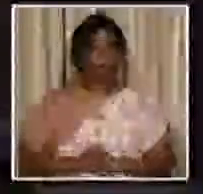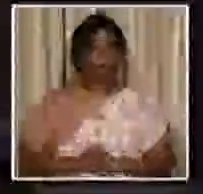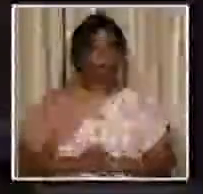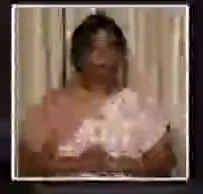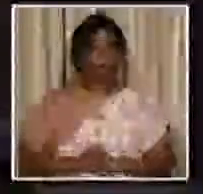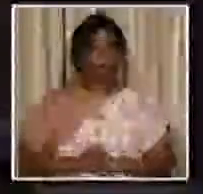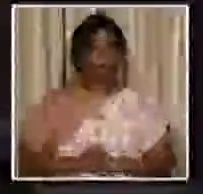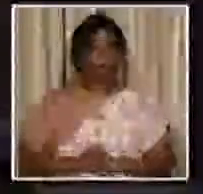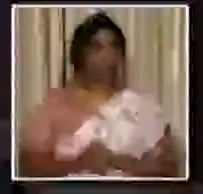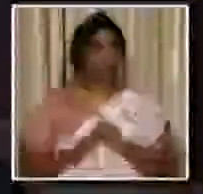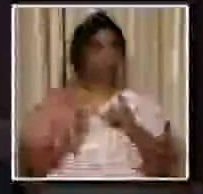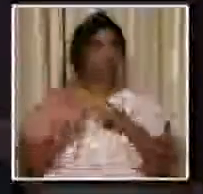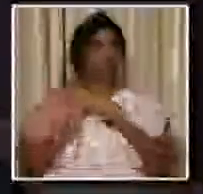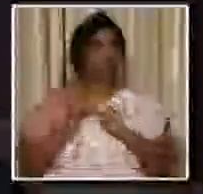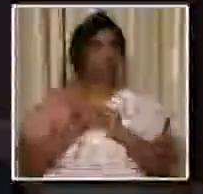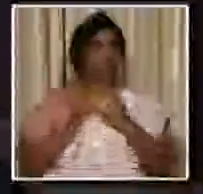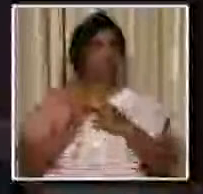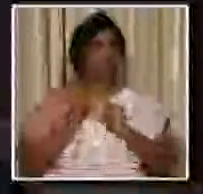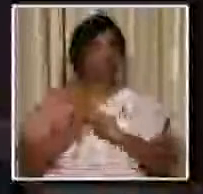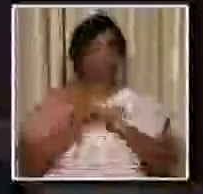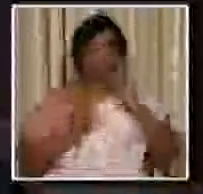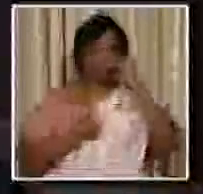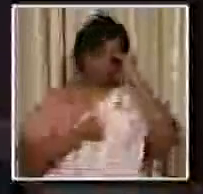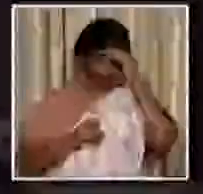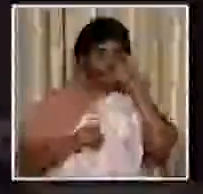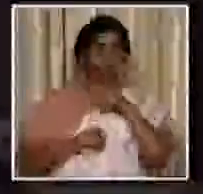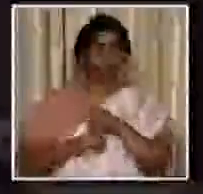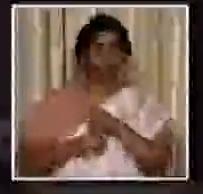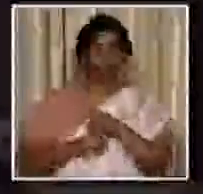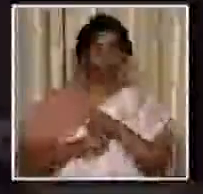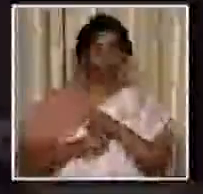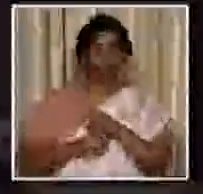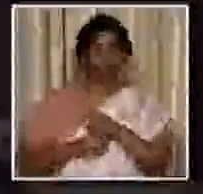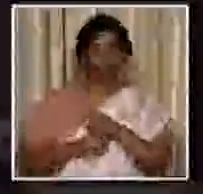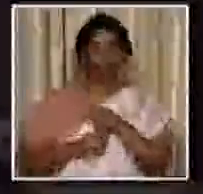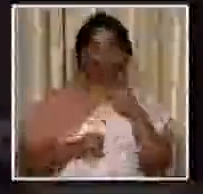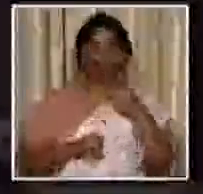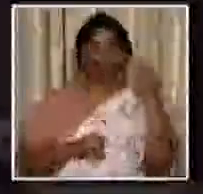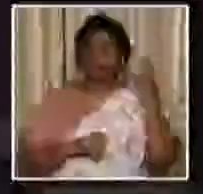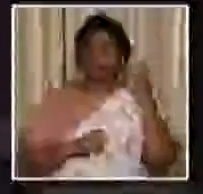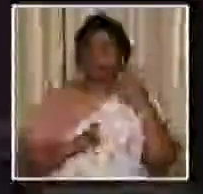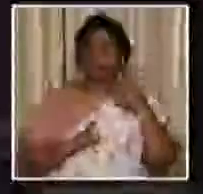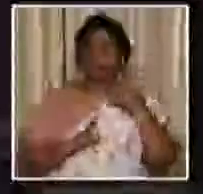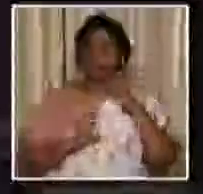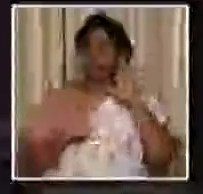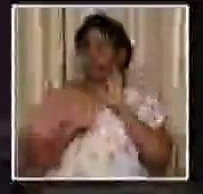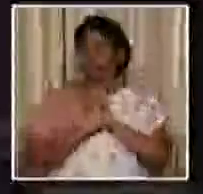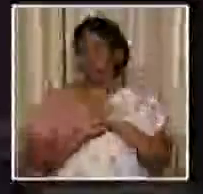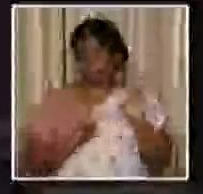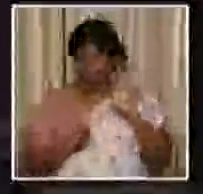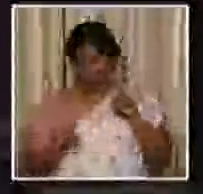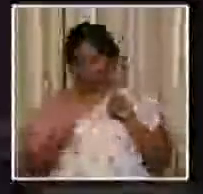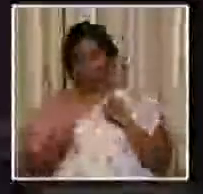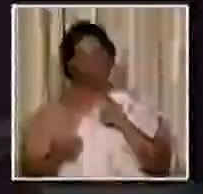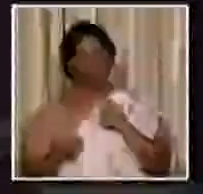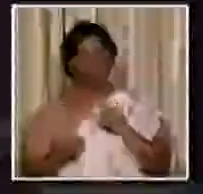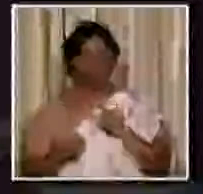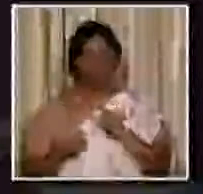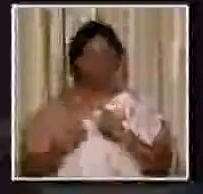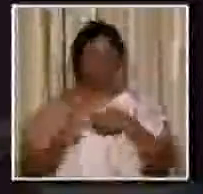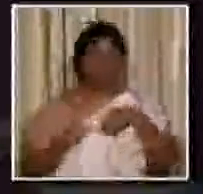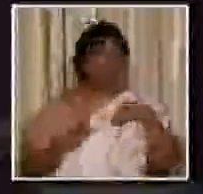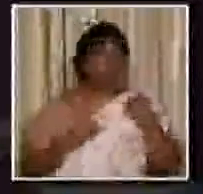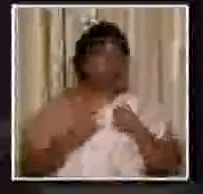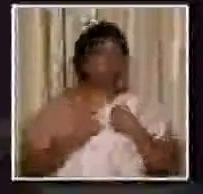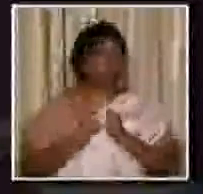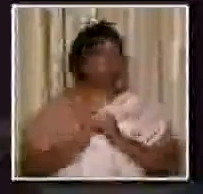අබුබකර් ISIS නායක අබුබකර් අල් බග්දාඩ් මේ ඉස්ලාම් රාජ්‍ය ප්‍රකාශයට පත් කරන්න ඒ මූලික